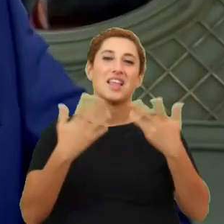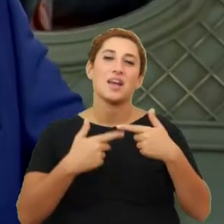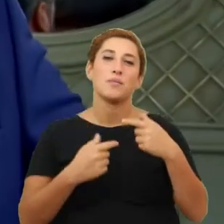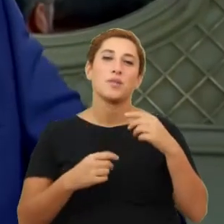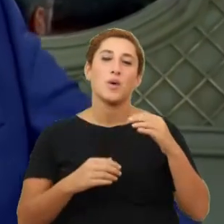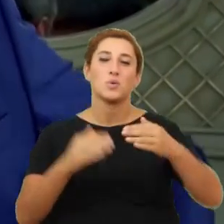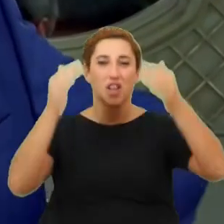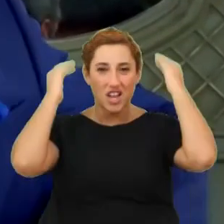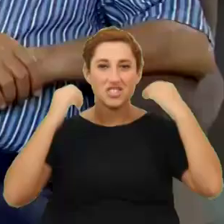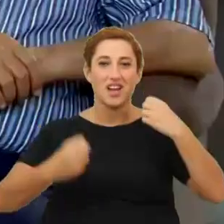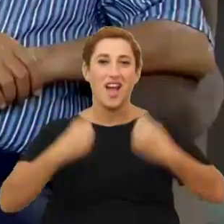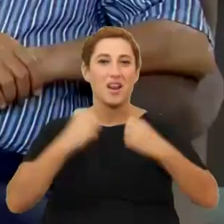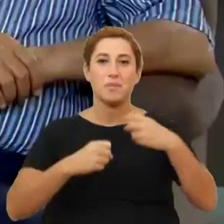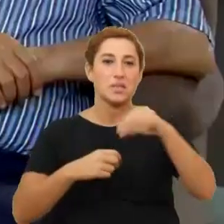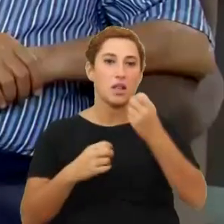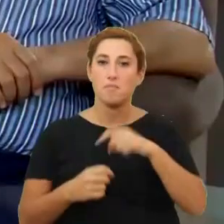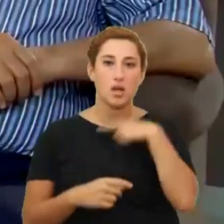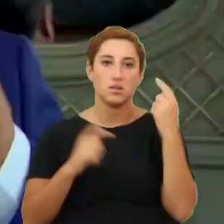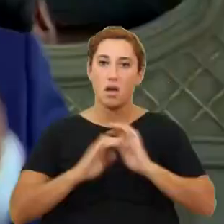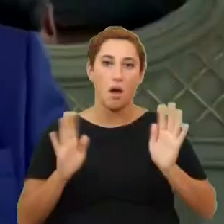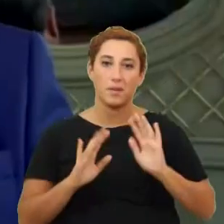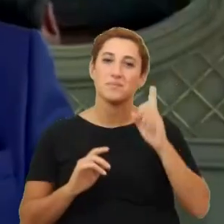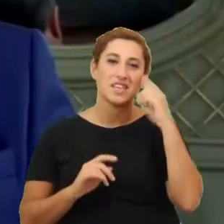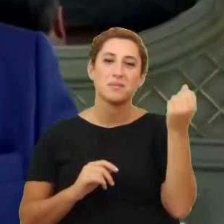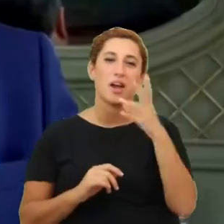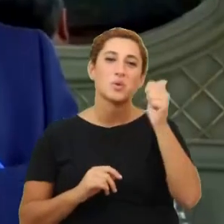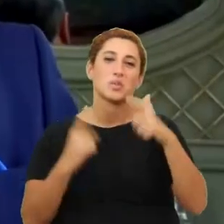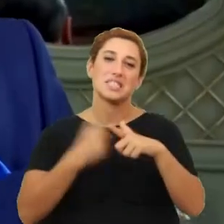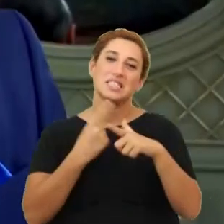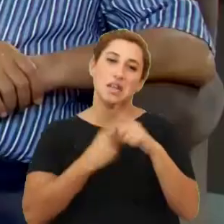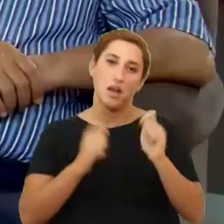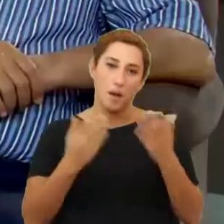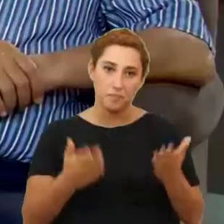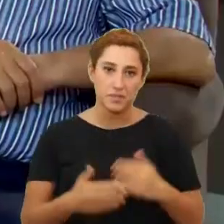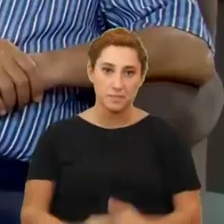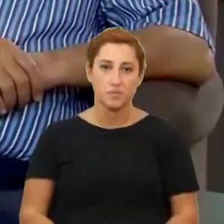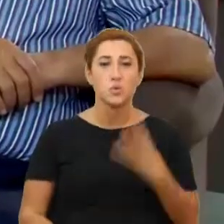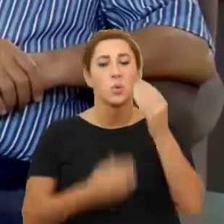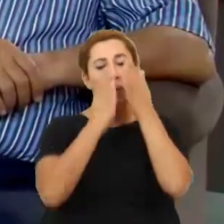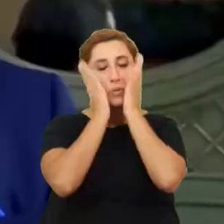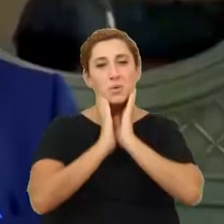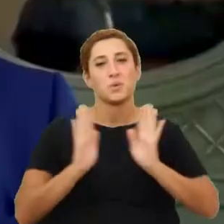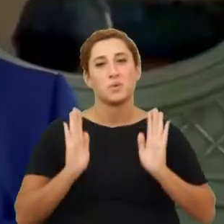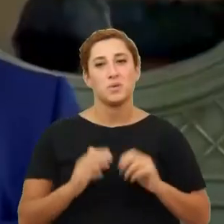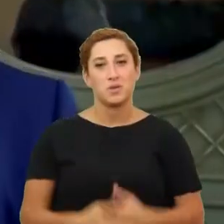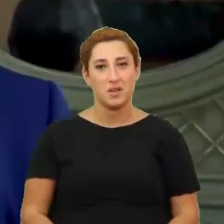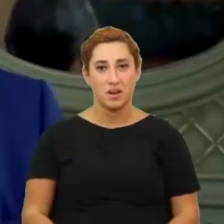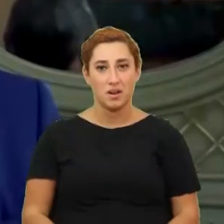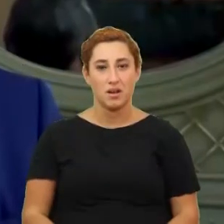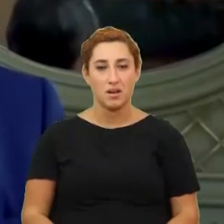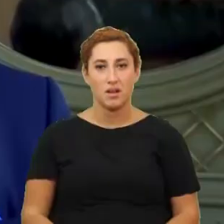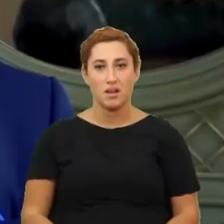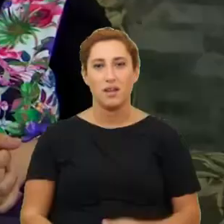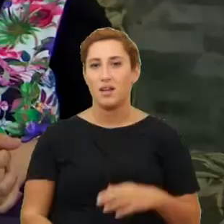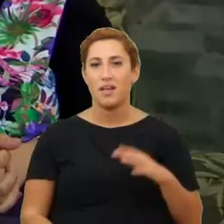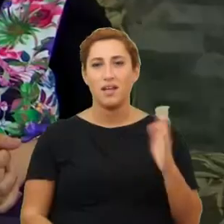açık spor bir araba asla satın almadım. Yani sadece birkaç günlüğüne kiraladım. Çok şükür ya. Ya